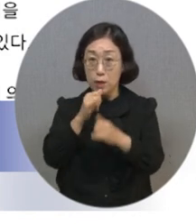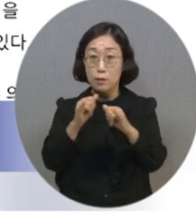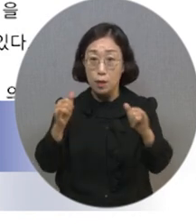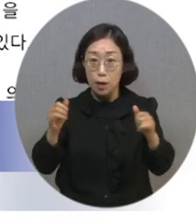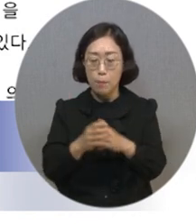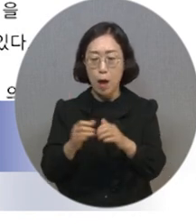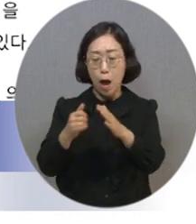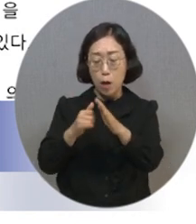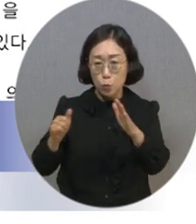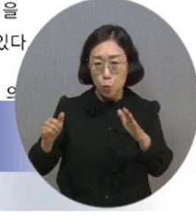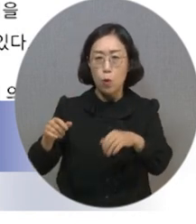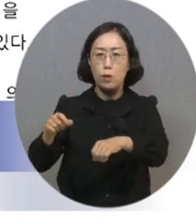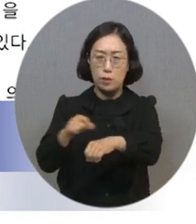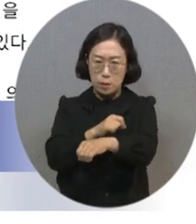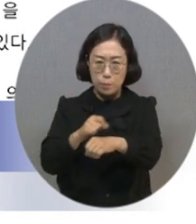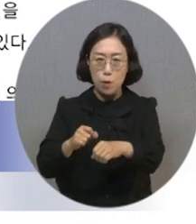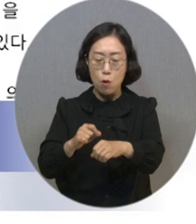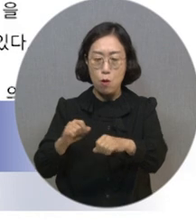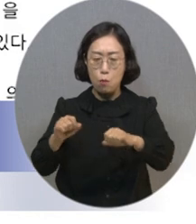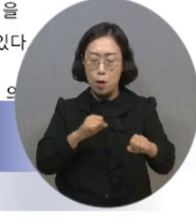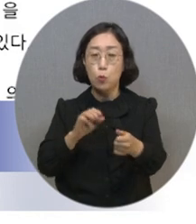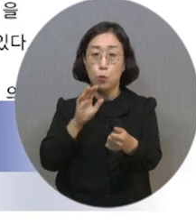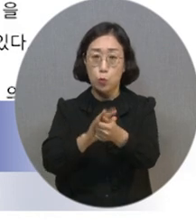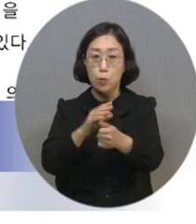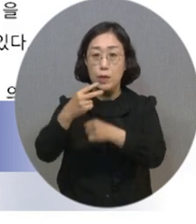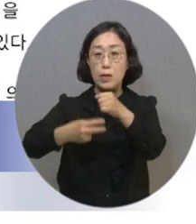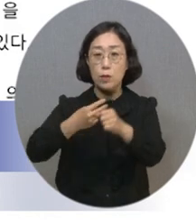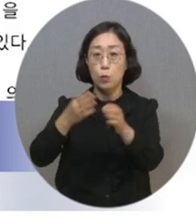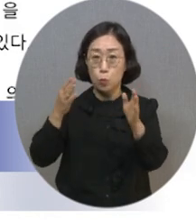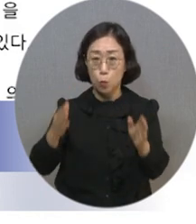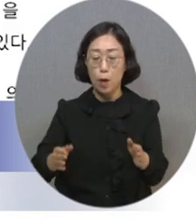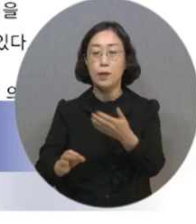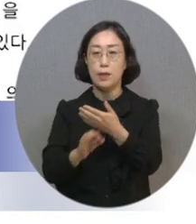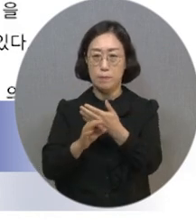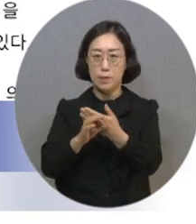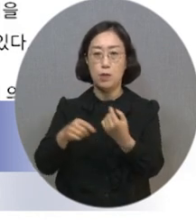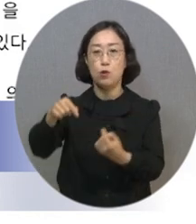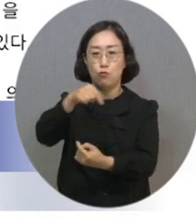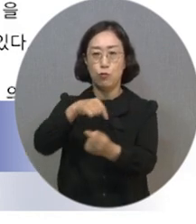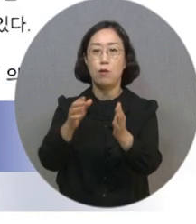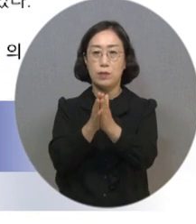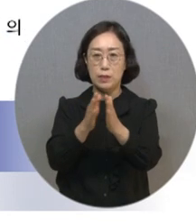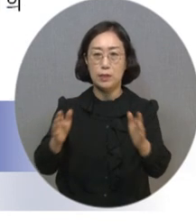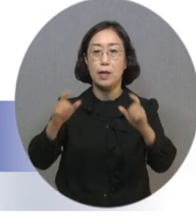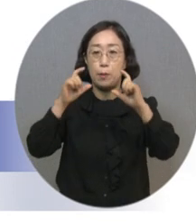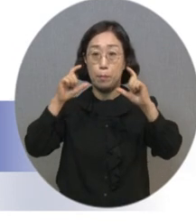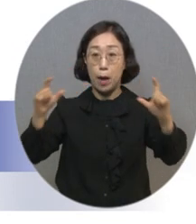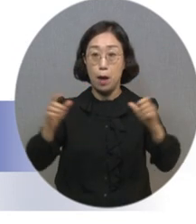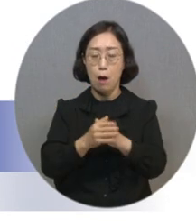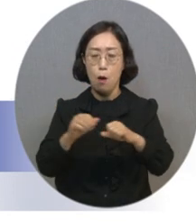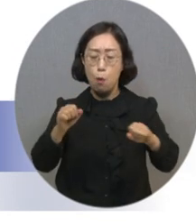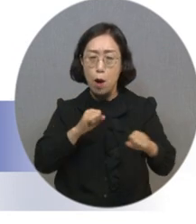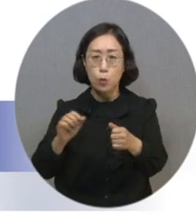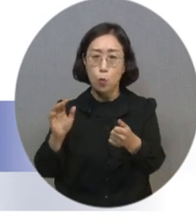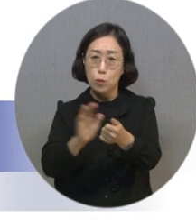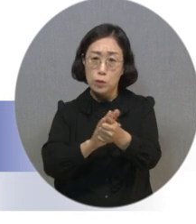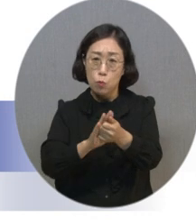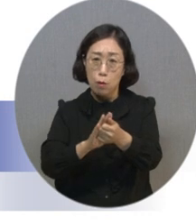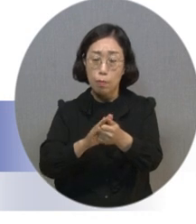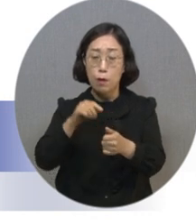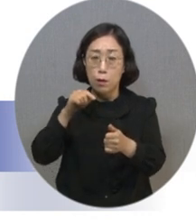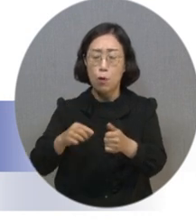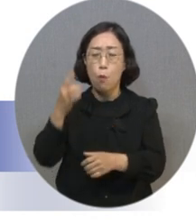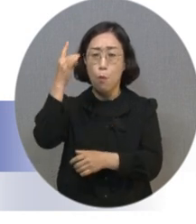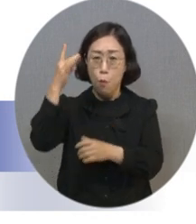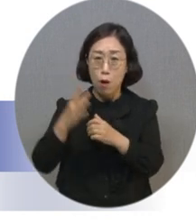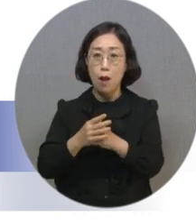예외적 장애인 활동 지원을 년간 시적으로 운영한다고 밝혔는데요 활동지원 서비스는 사회적 돌봄이라는